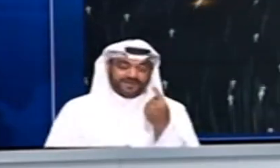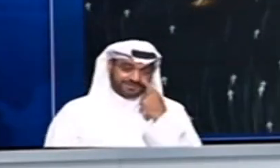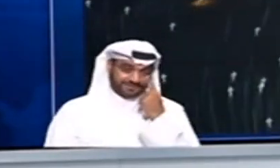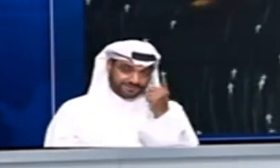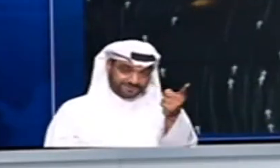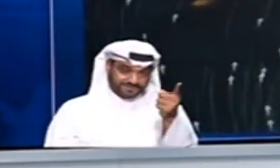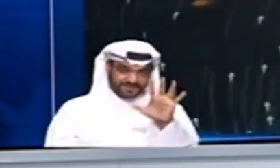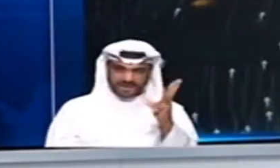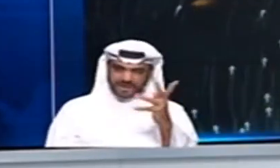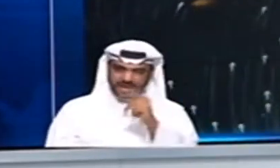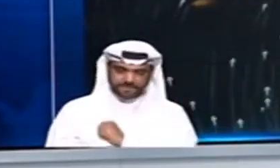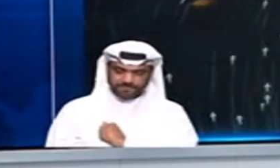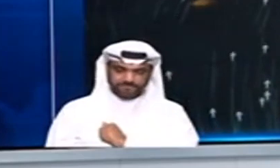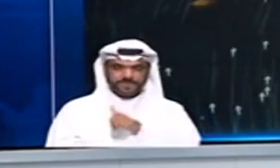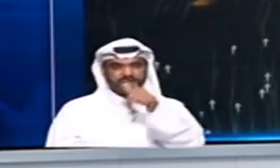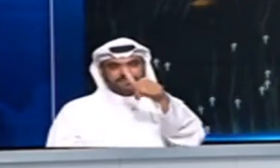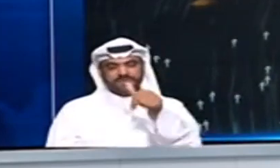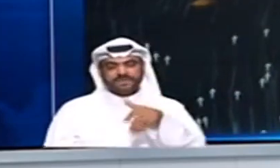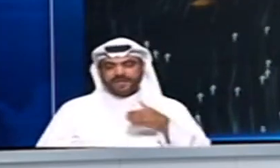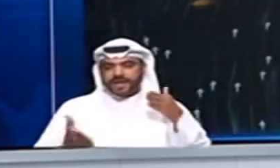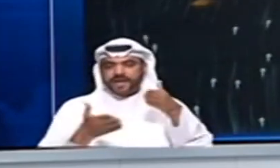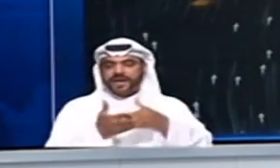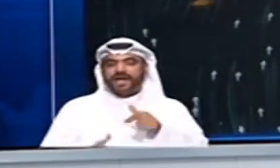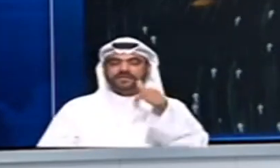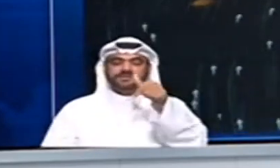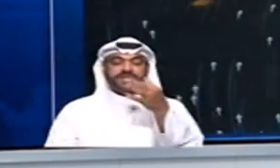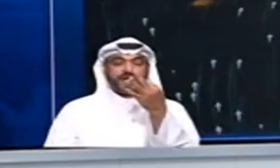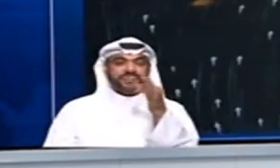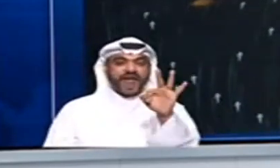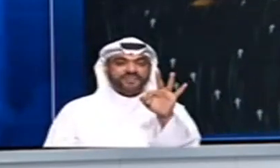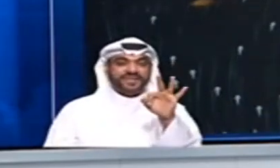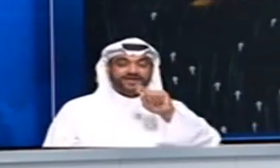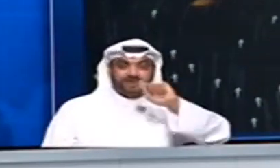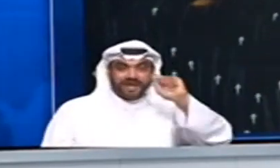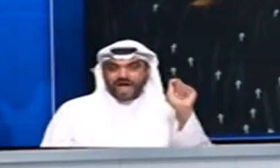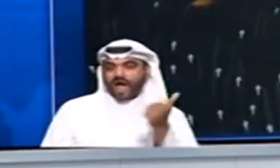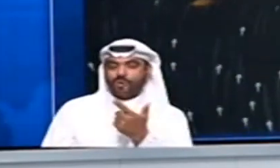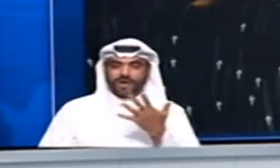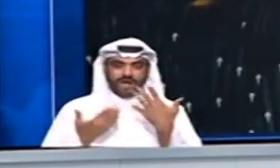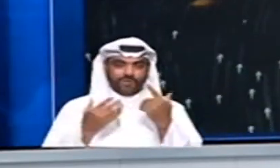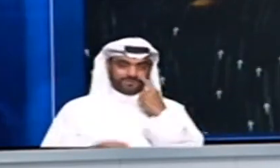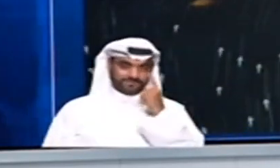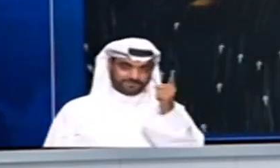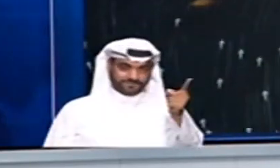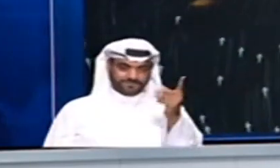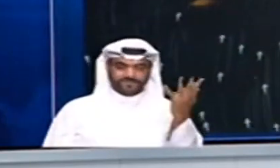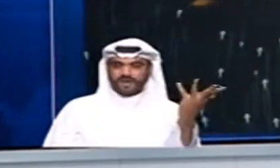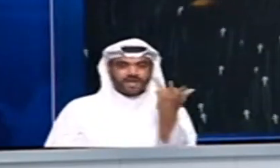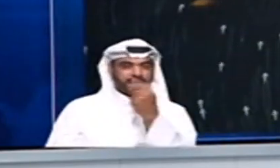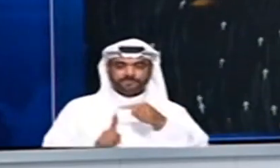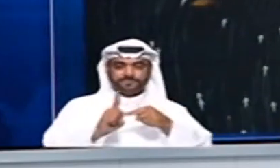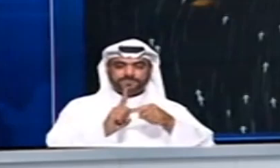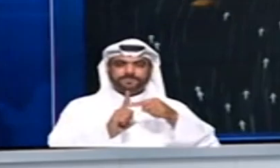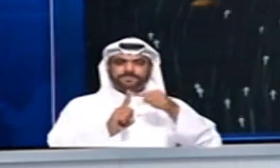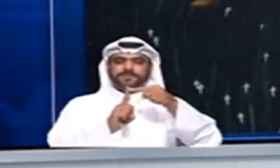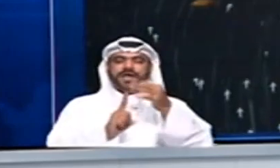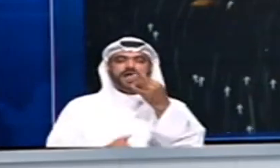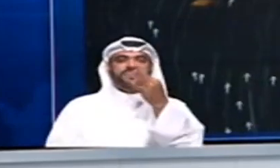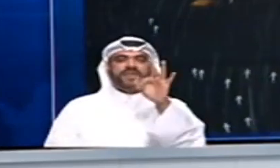بين 6 إلى 30 كيلومتر في الساعة جنوبية غربية إلى جنوبية شرقية. درجات الحرارة تتراوح ما بين